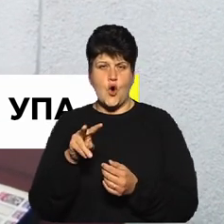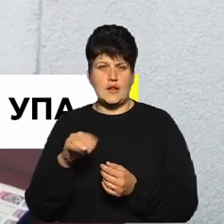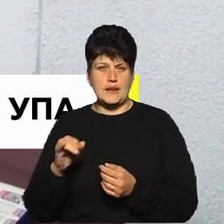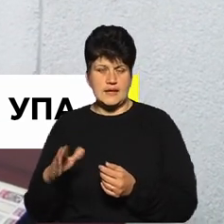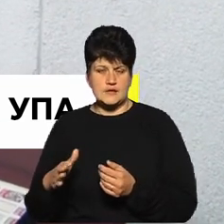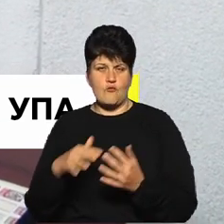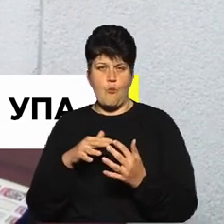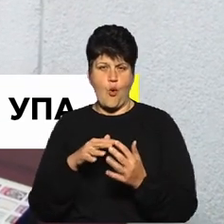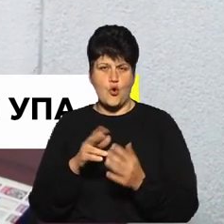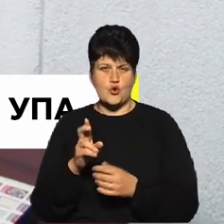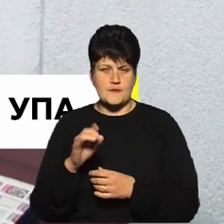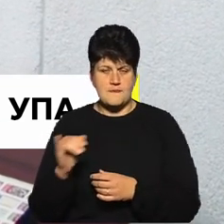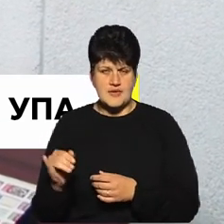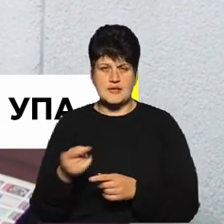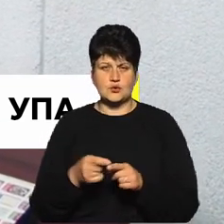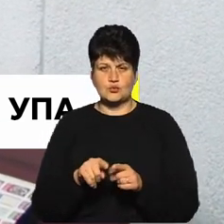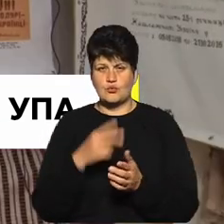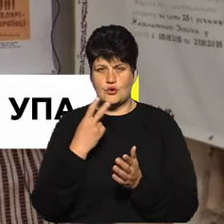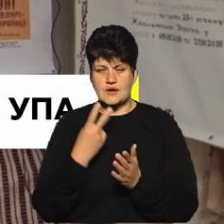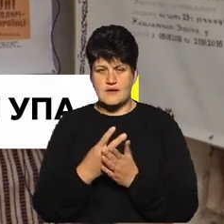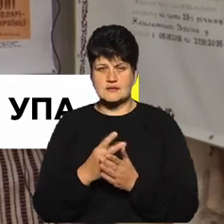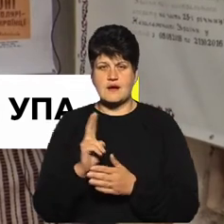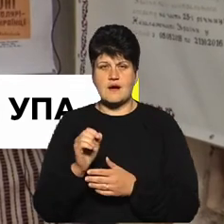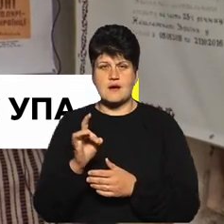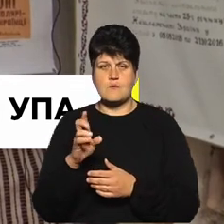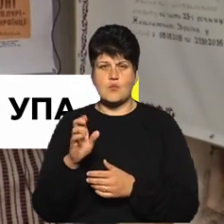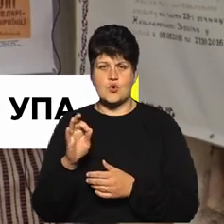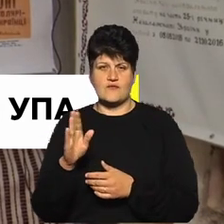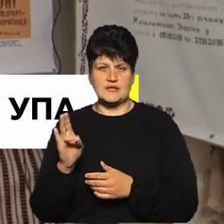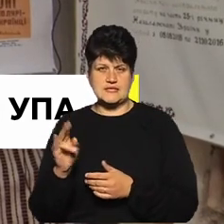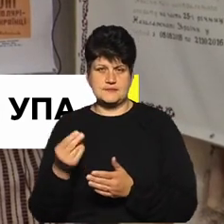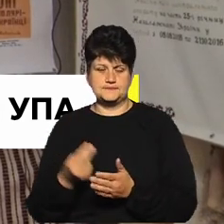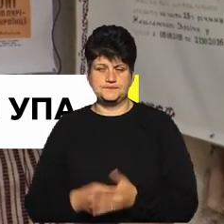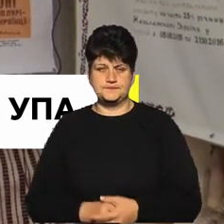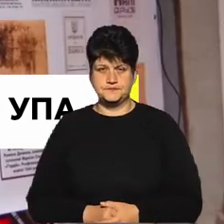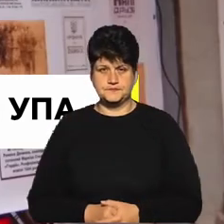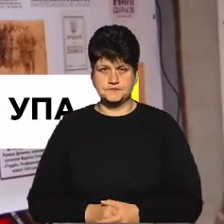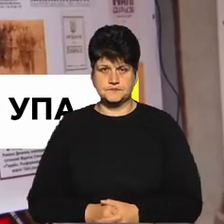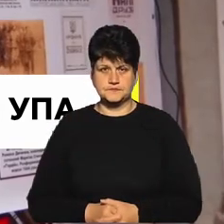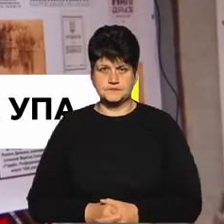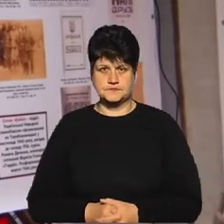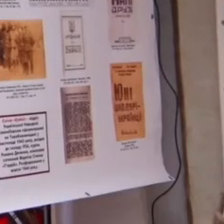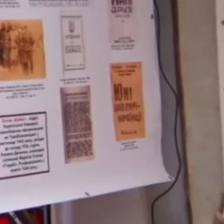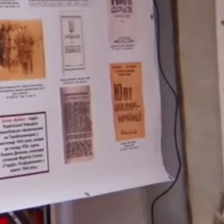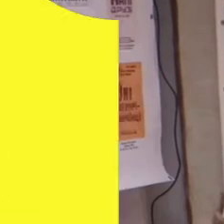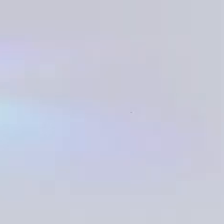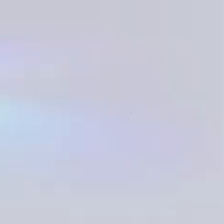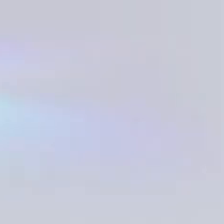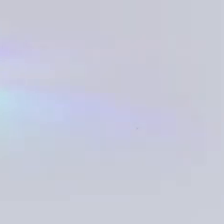є вказані номінали в карбованцях. Лілія Лобур, Андрій Прокопів. Новини на Суспільному. Тернопіль.